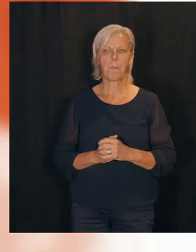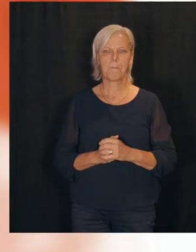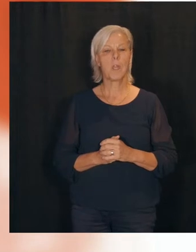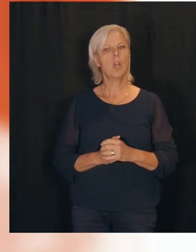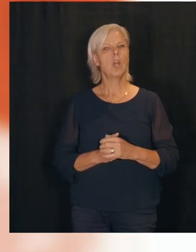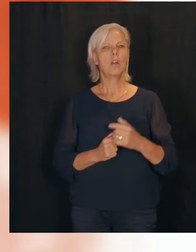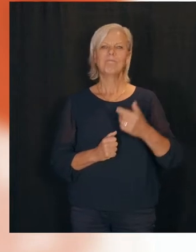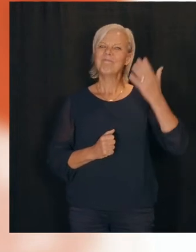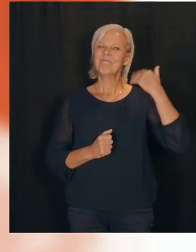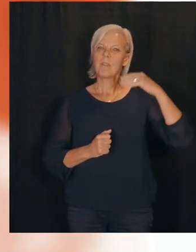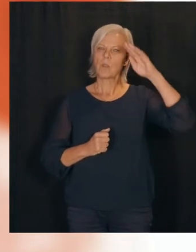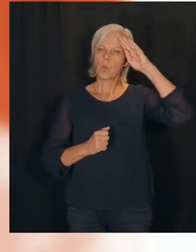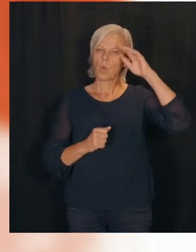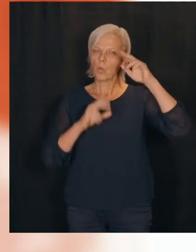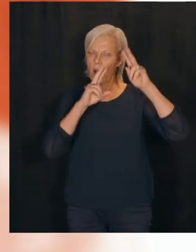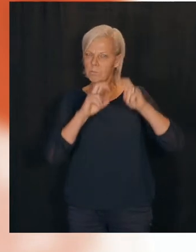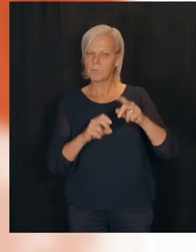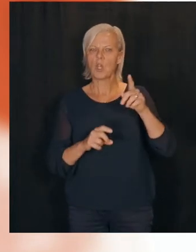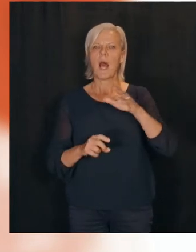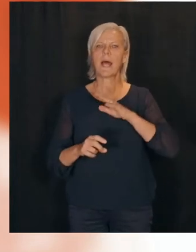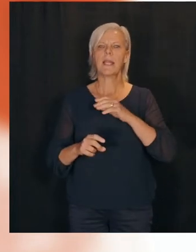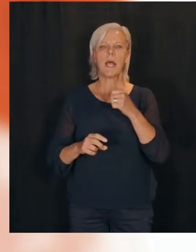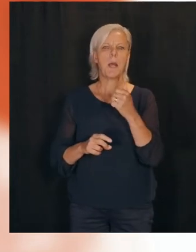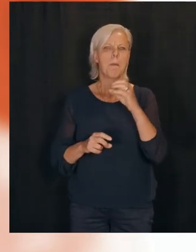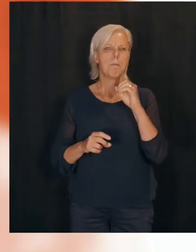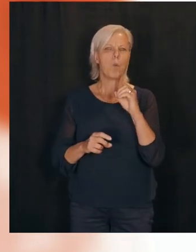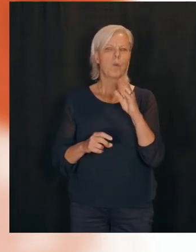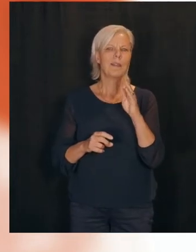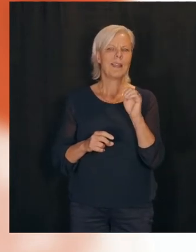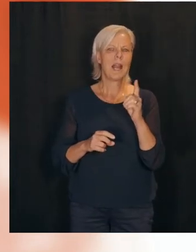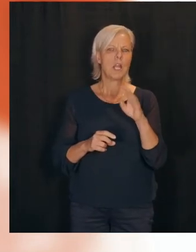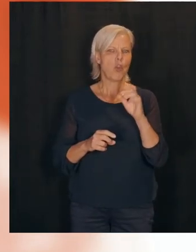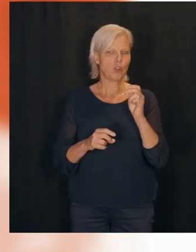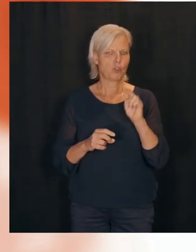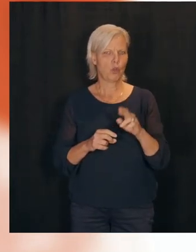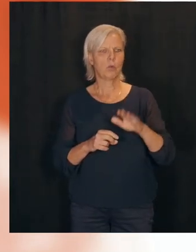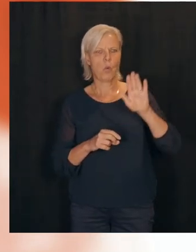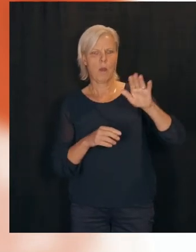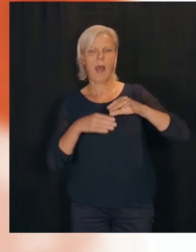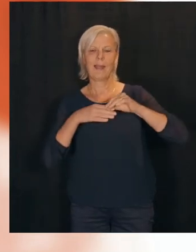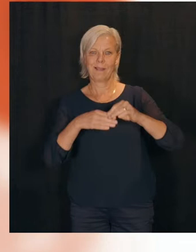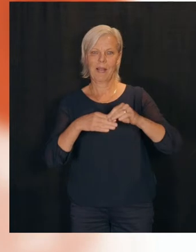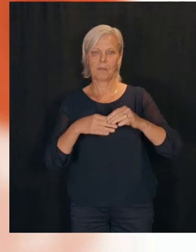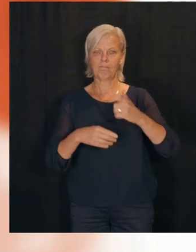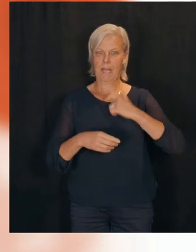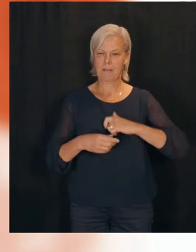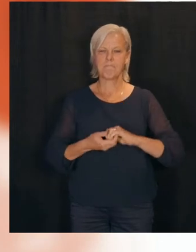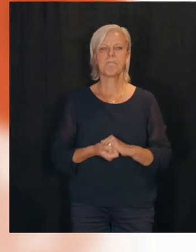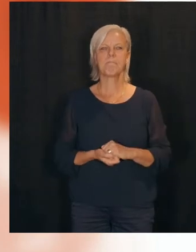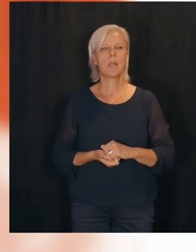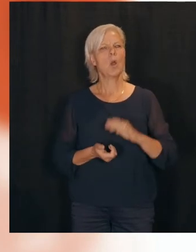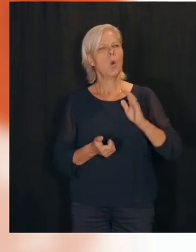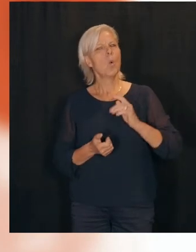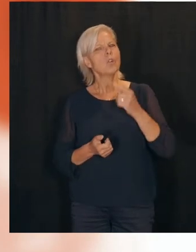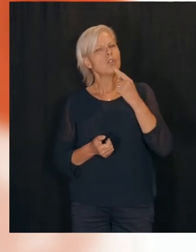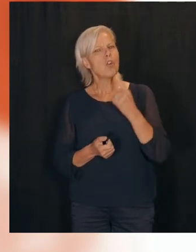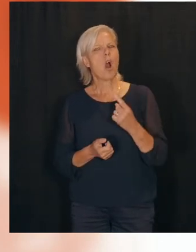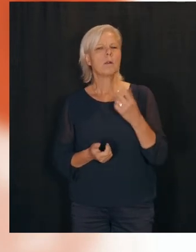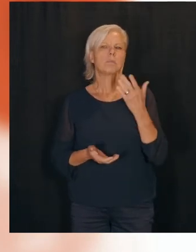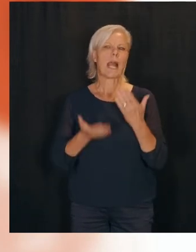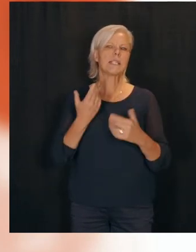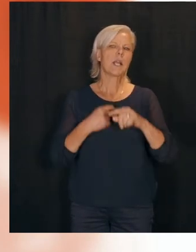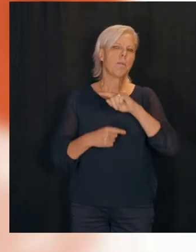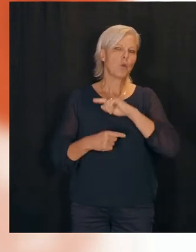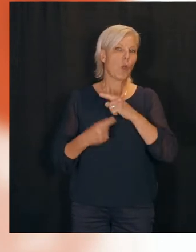När jag var doktorand så hade jag Bodil Jönsson som handledare. Och hon sa en